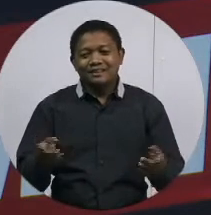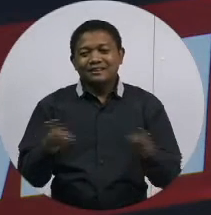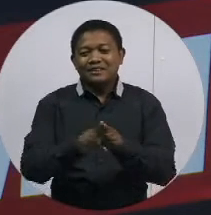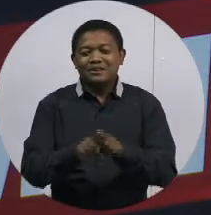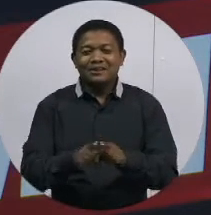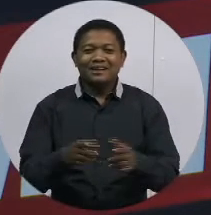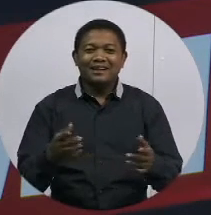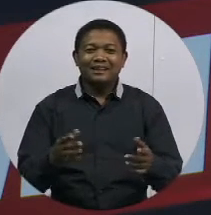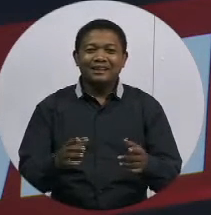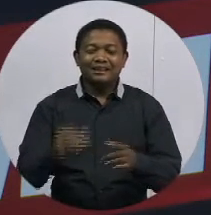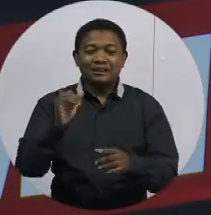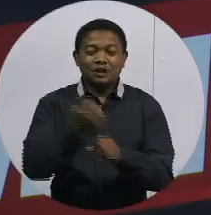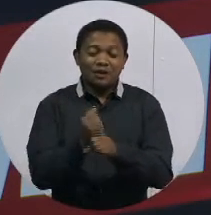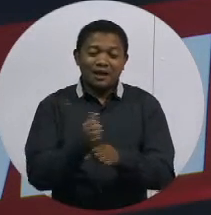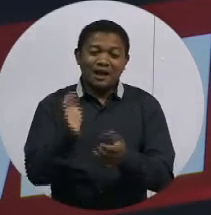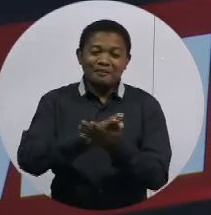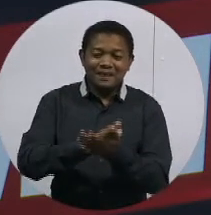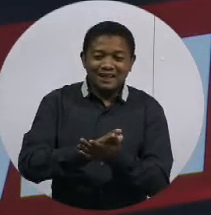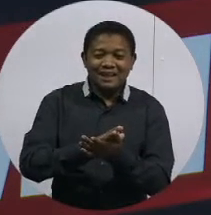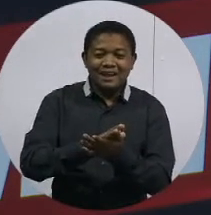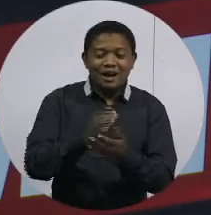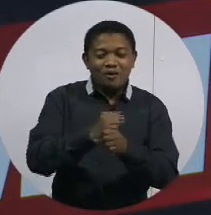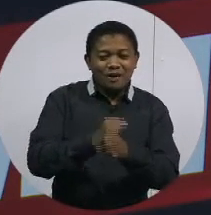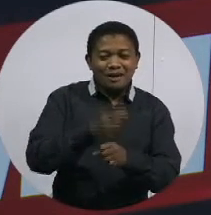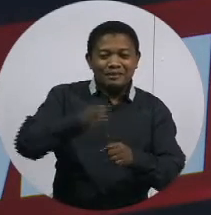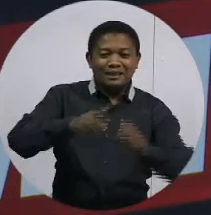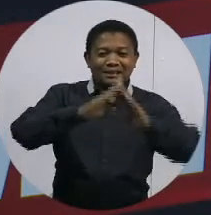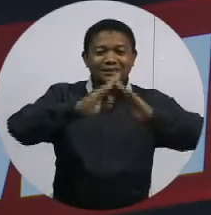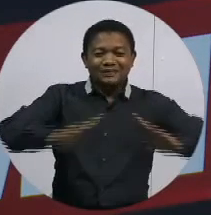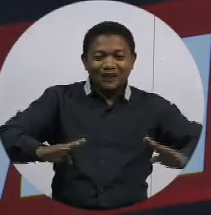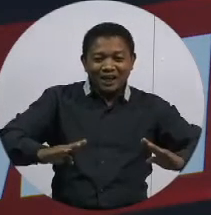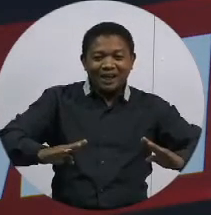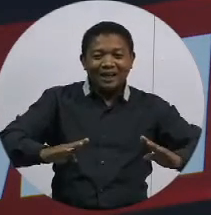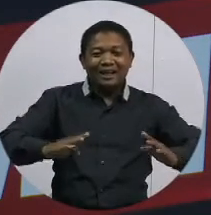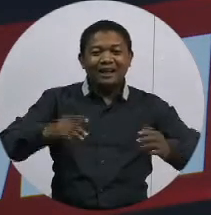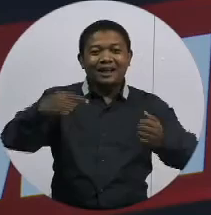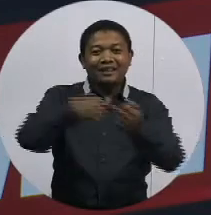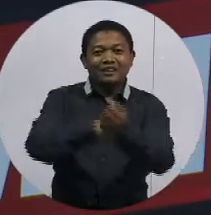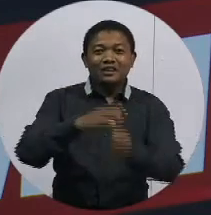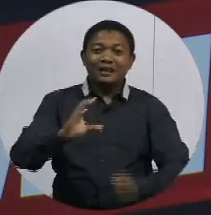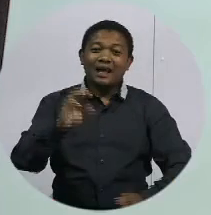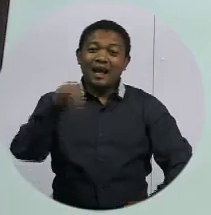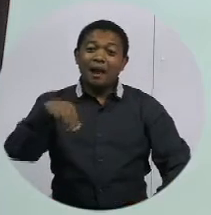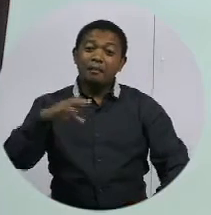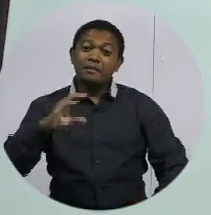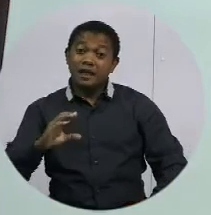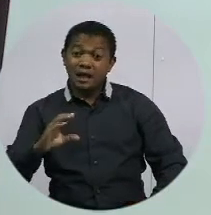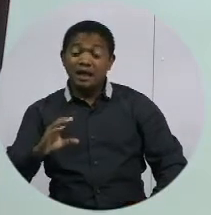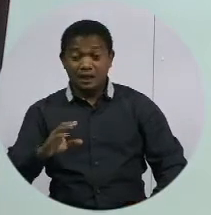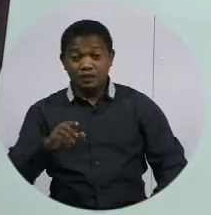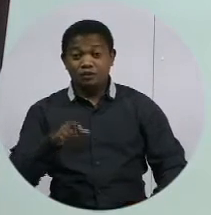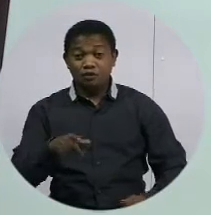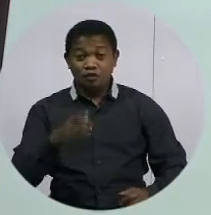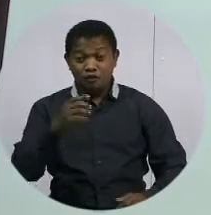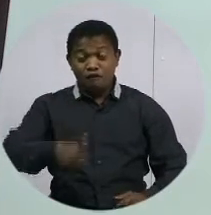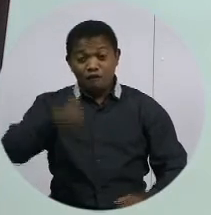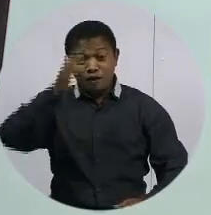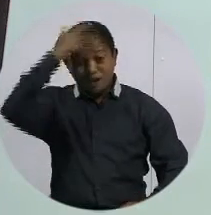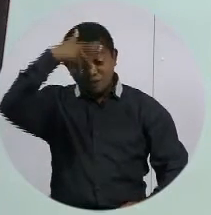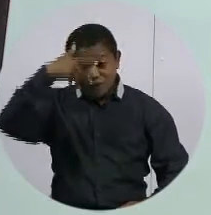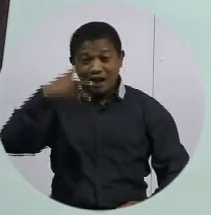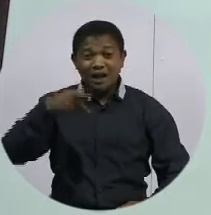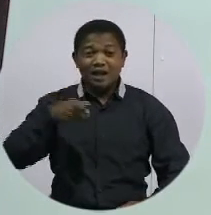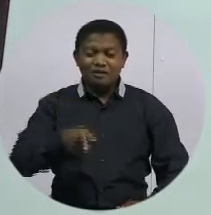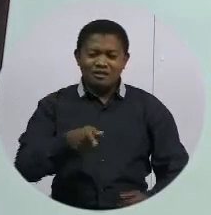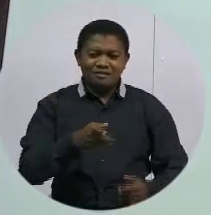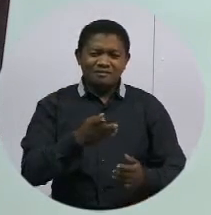nanokatra ny centre médical COVID-19 ny filoham-pirenena, dia nilaza fa ny ezaka